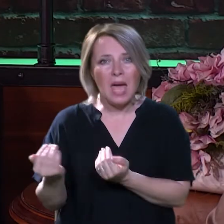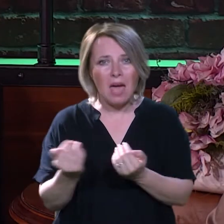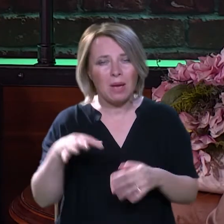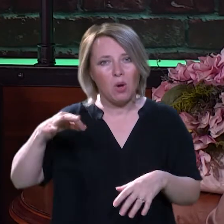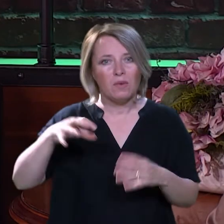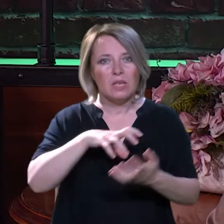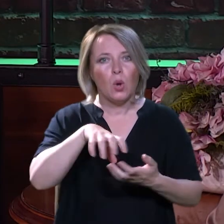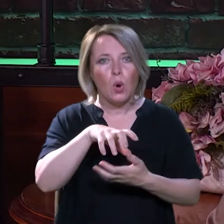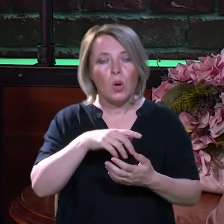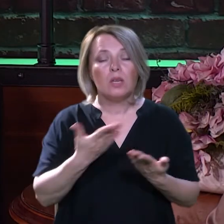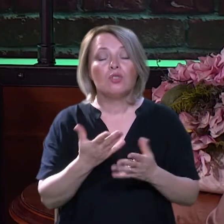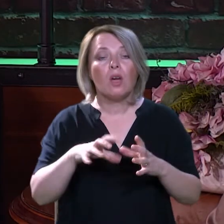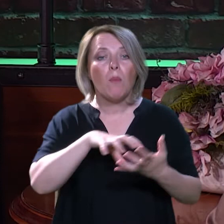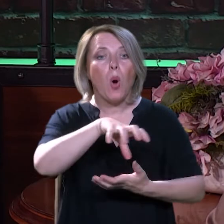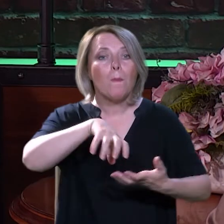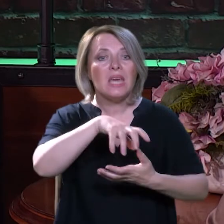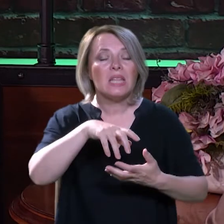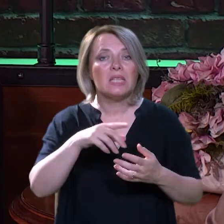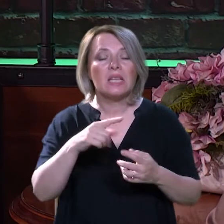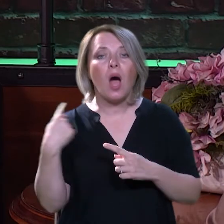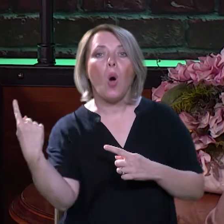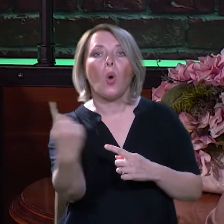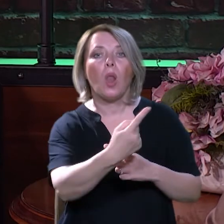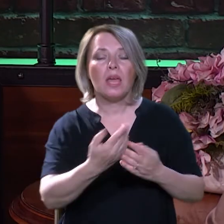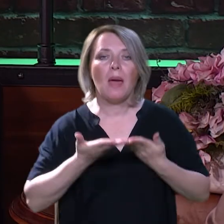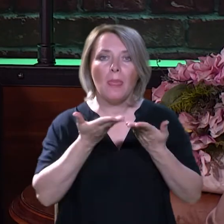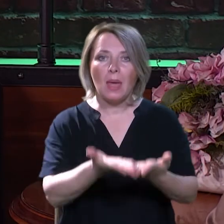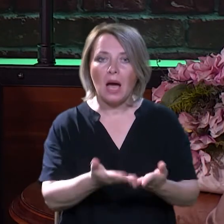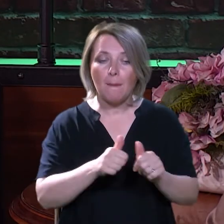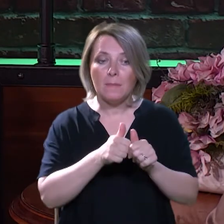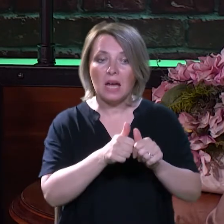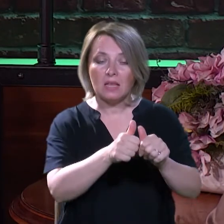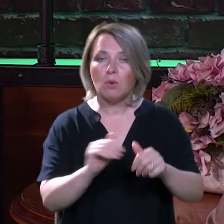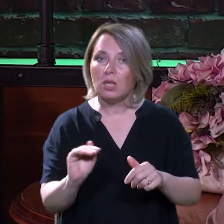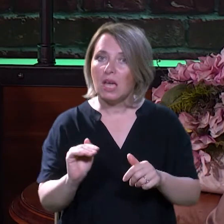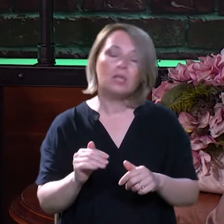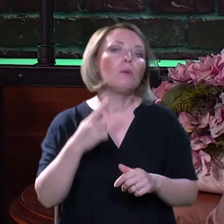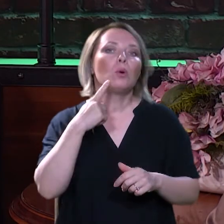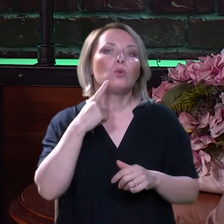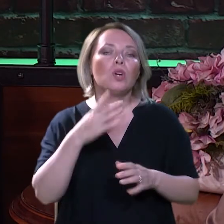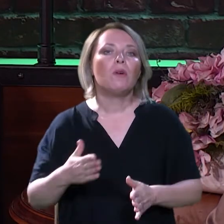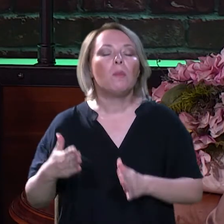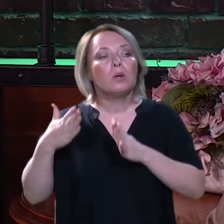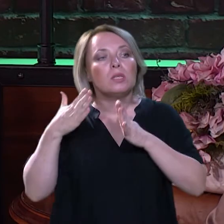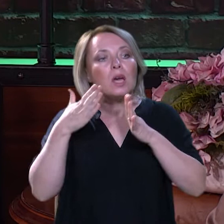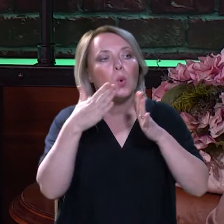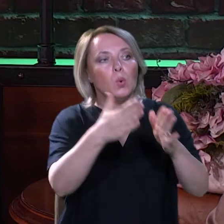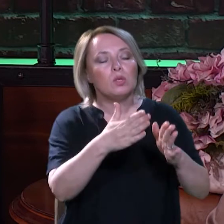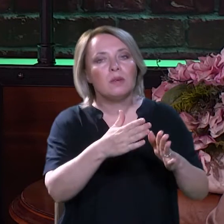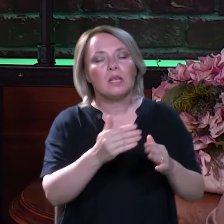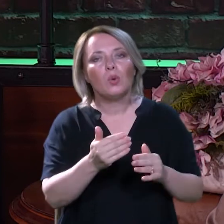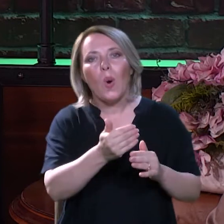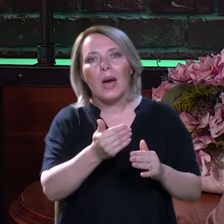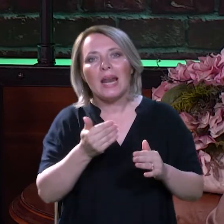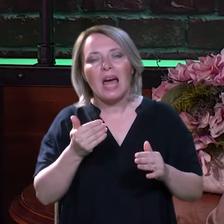svojim roditeljima i onome što im ta obiteljska okolina pruža. Pratimo djecu i pokušavamo se usmjeriti na tu prevenciju i